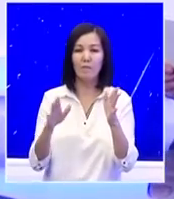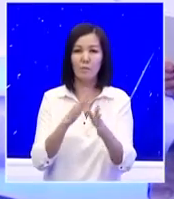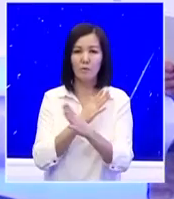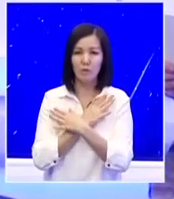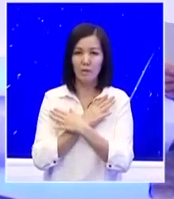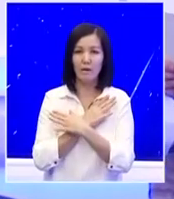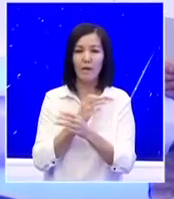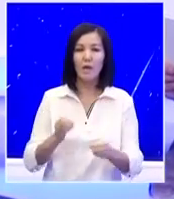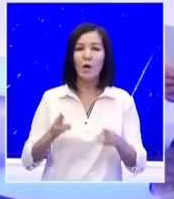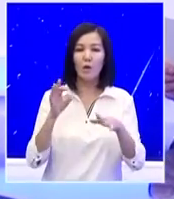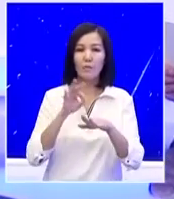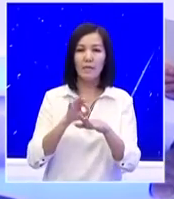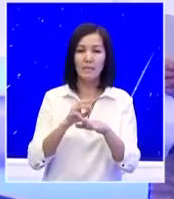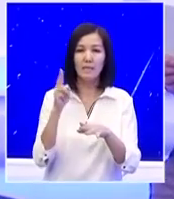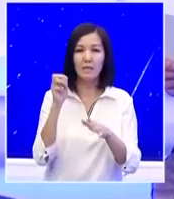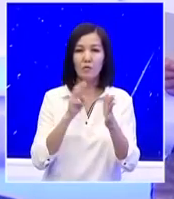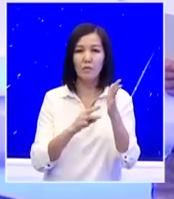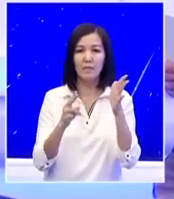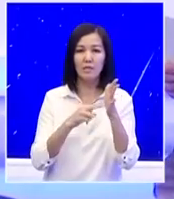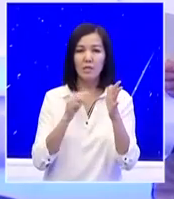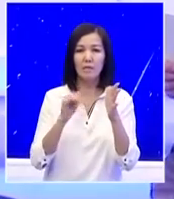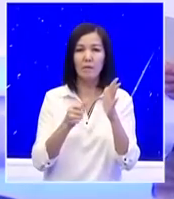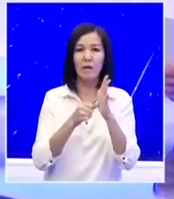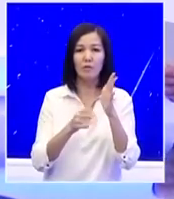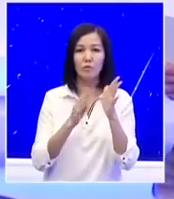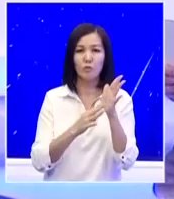25299 адамның өмірін жалмаған, ал қауіпті кеселден